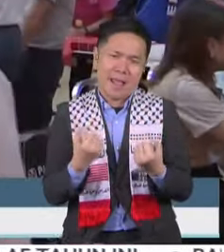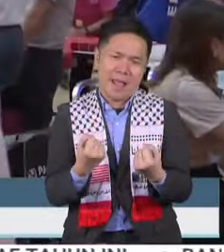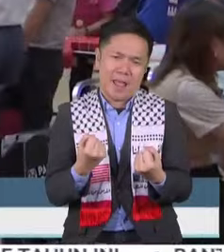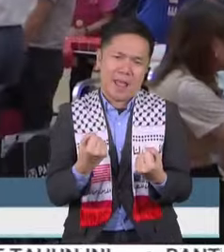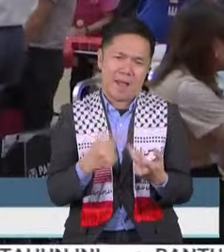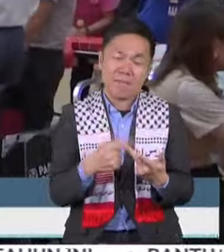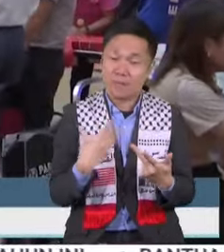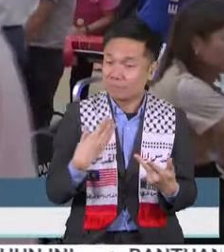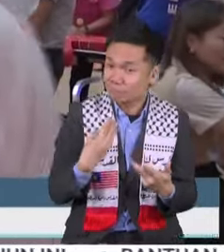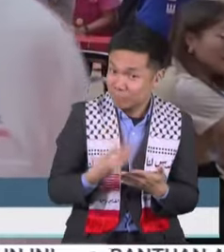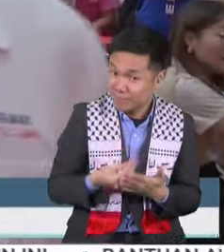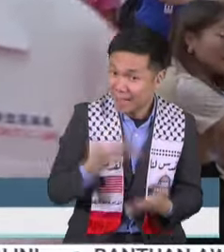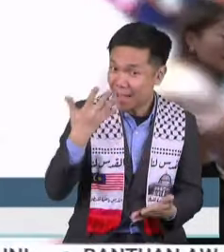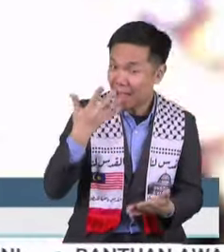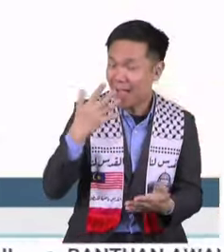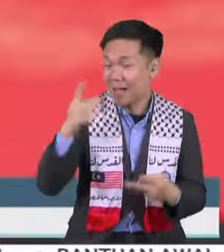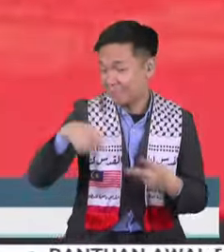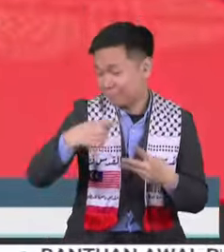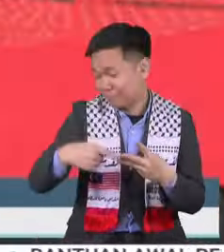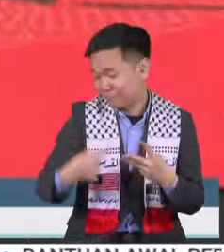sehat dan sebagainya.